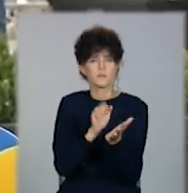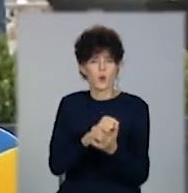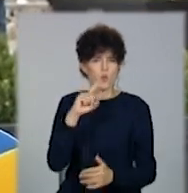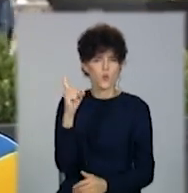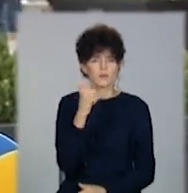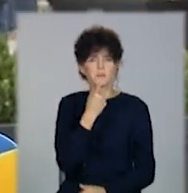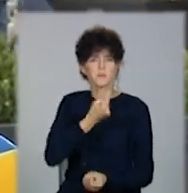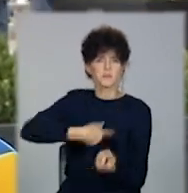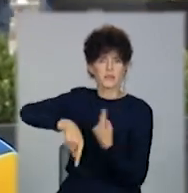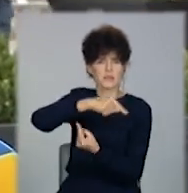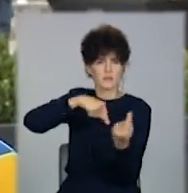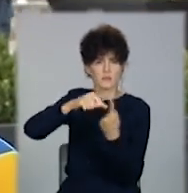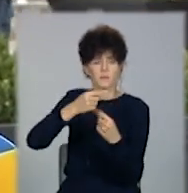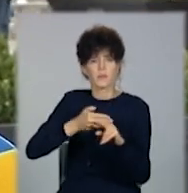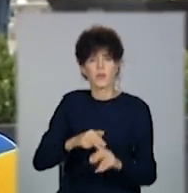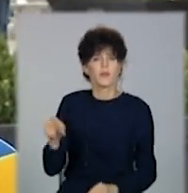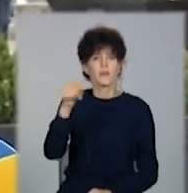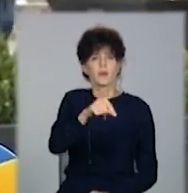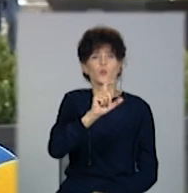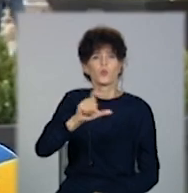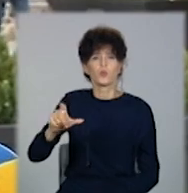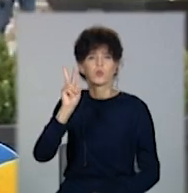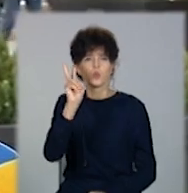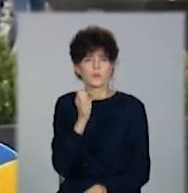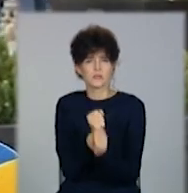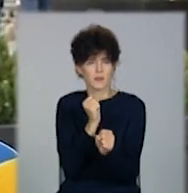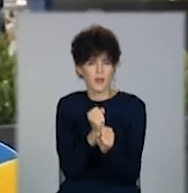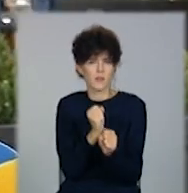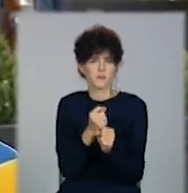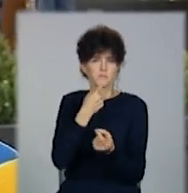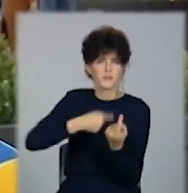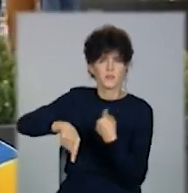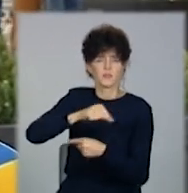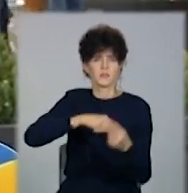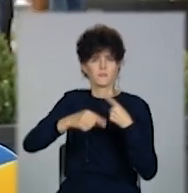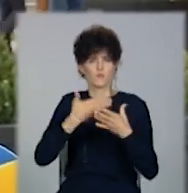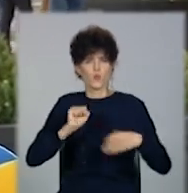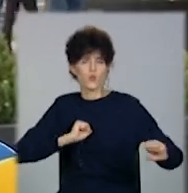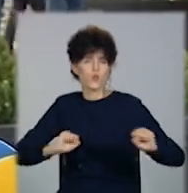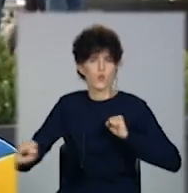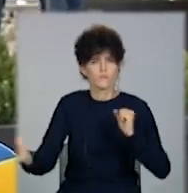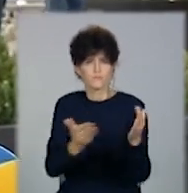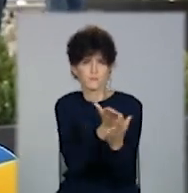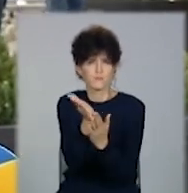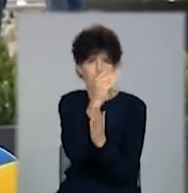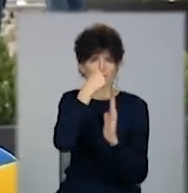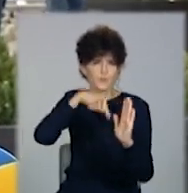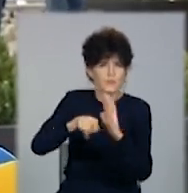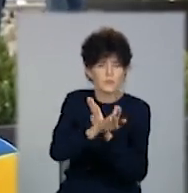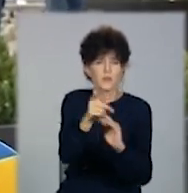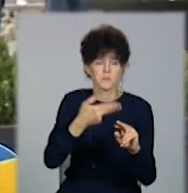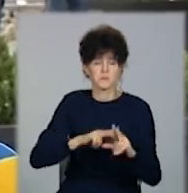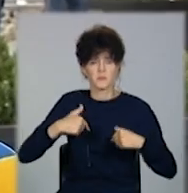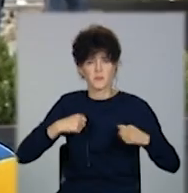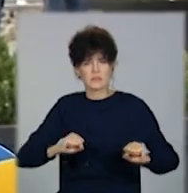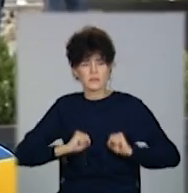людей, которые собственно и делают его, являются двигателем, являются визионерами, и мы стараемся эту